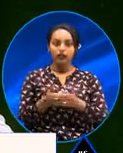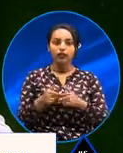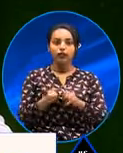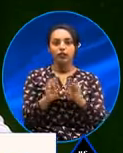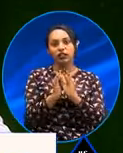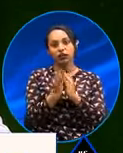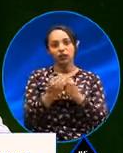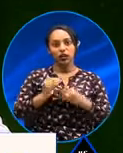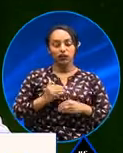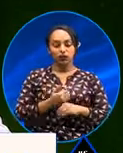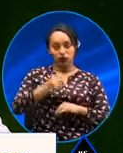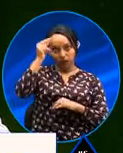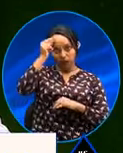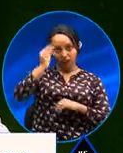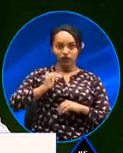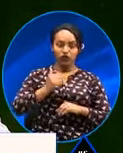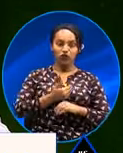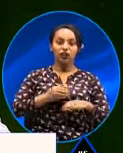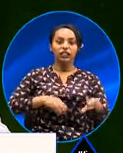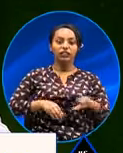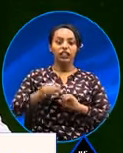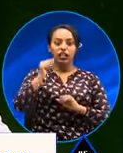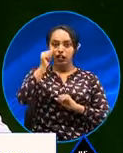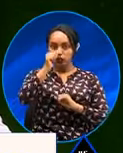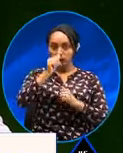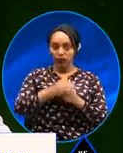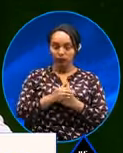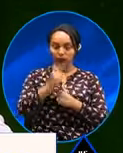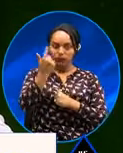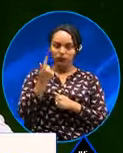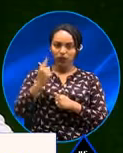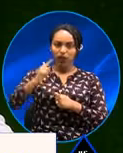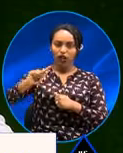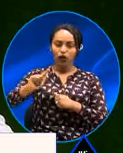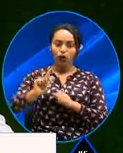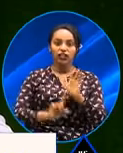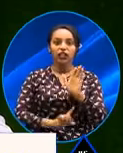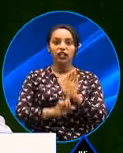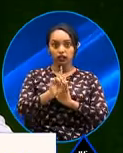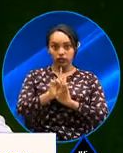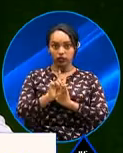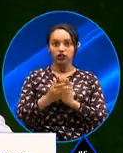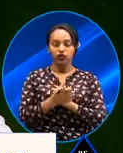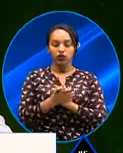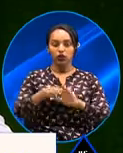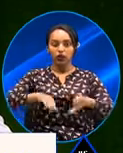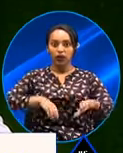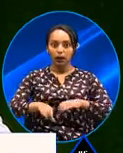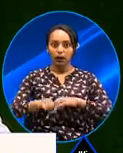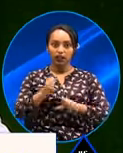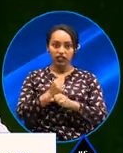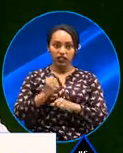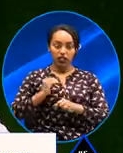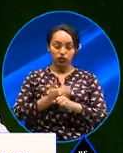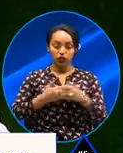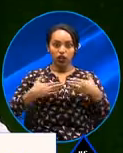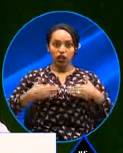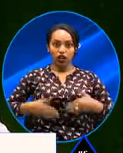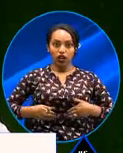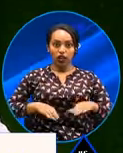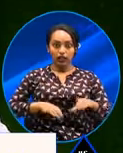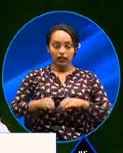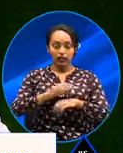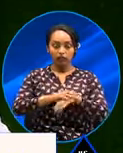እንደዚሁም ክብካቤያችንንም ባህላችን አድርገን ኢትዮጵያን አረንጓዴ የበለጸገች የማድረግ ስራችን አካል